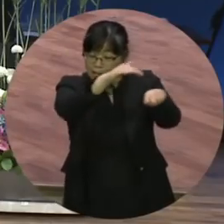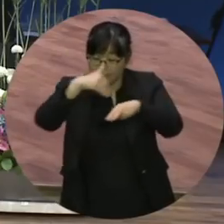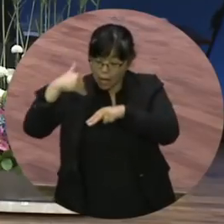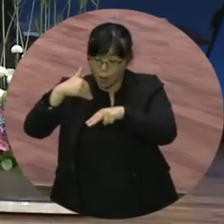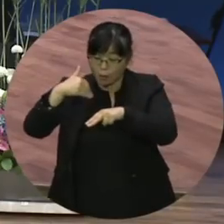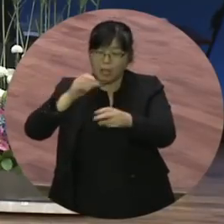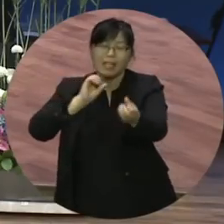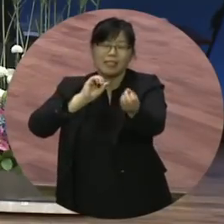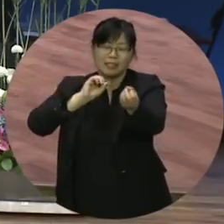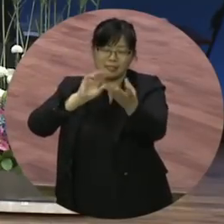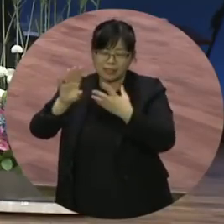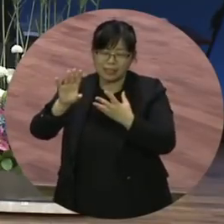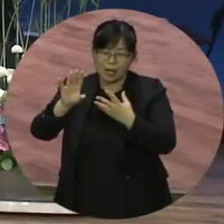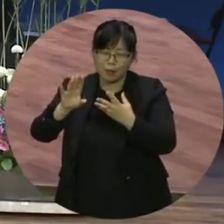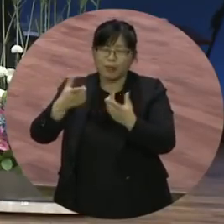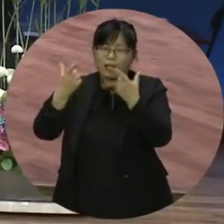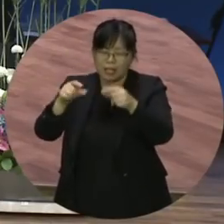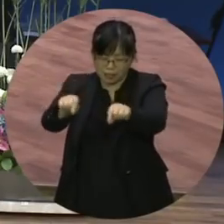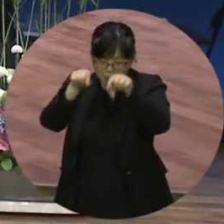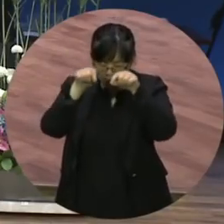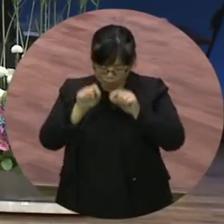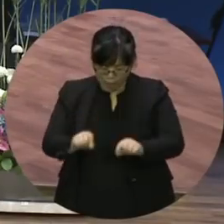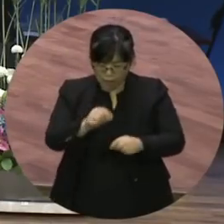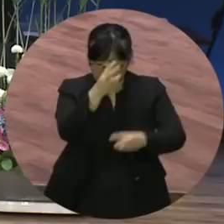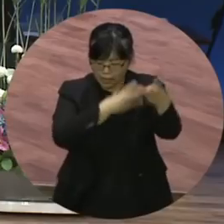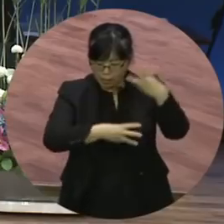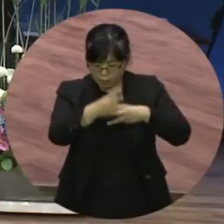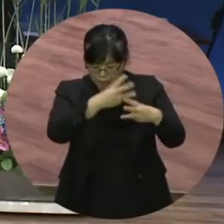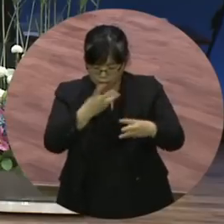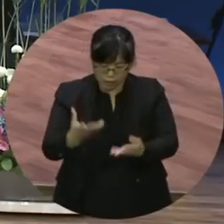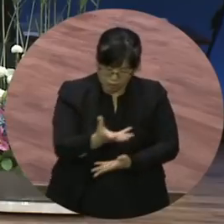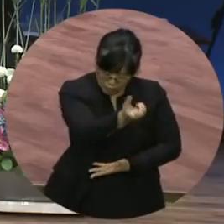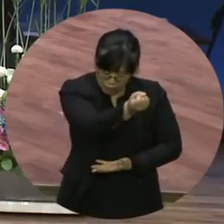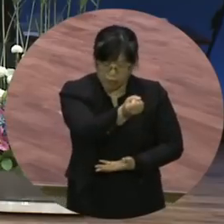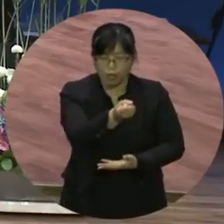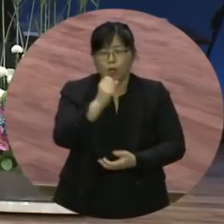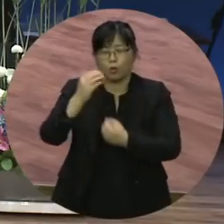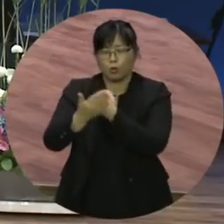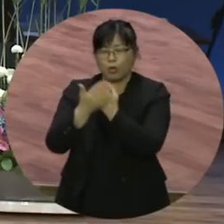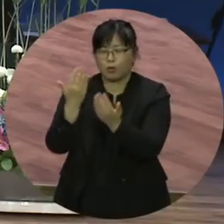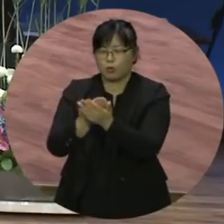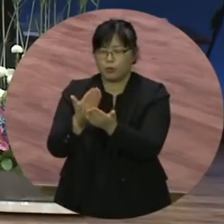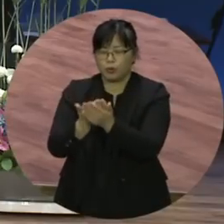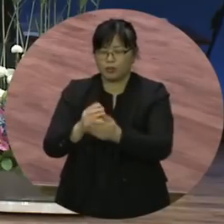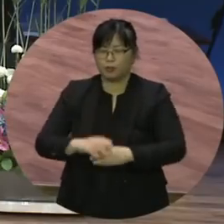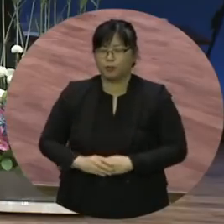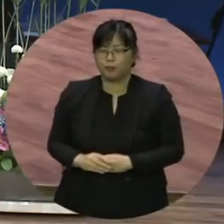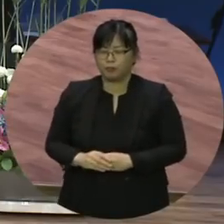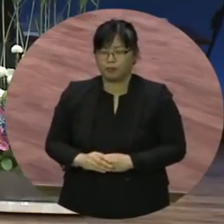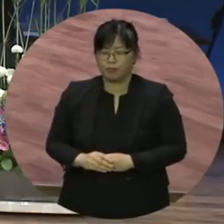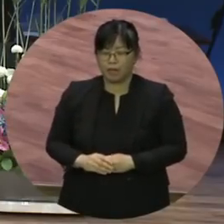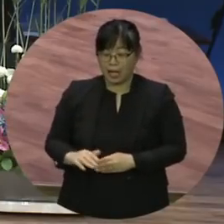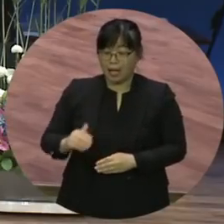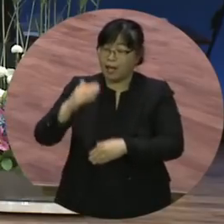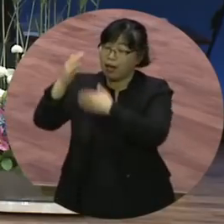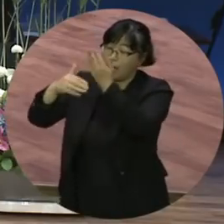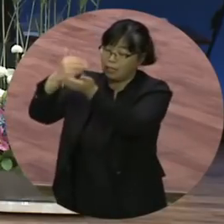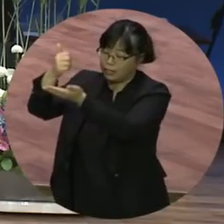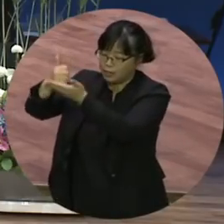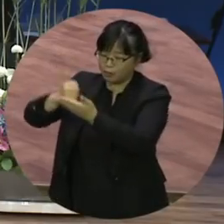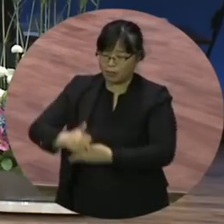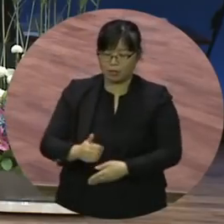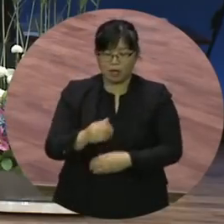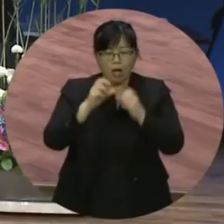절대 성공의 증인이 되게 하여 주시옵소서. 하나님, 선교사를 죽이고 복음을 막던 우리나라를 복음을 위해